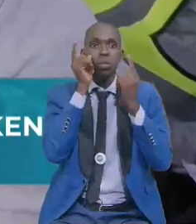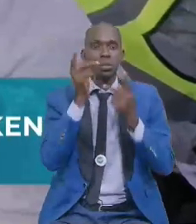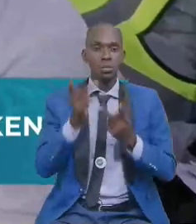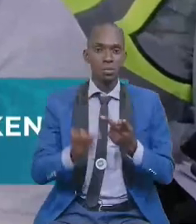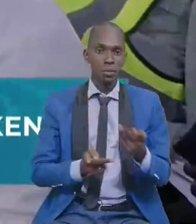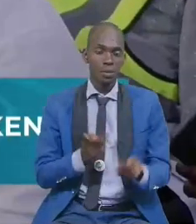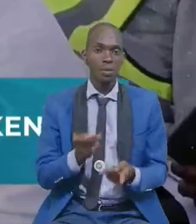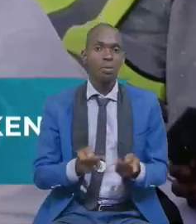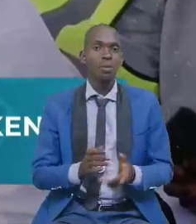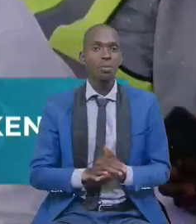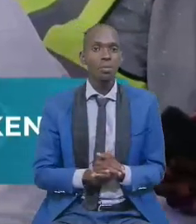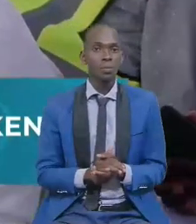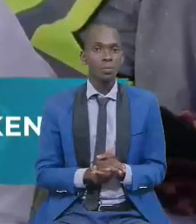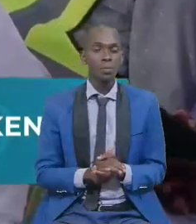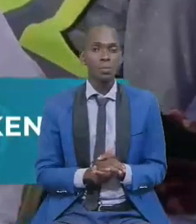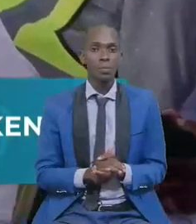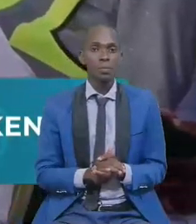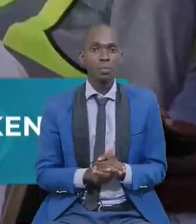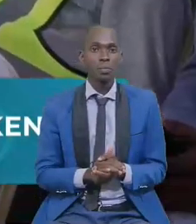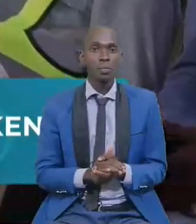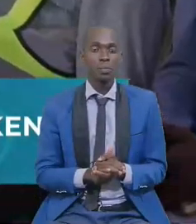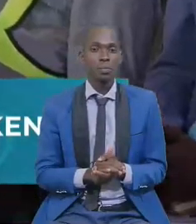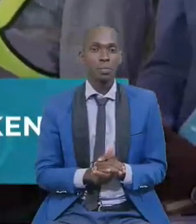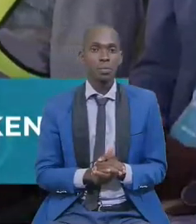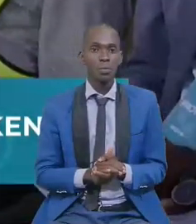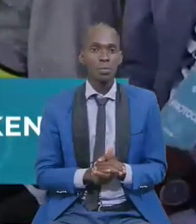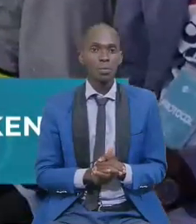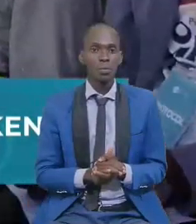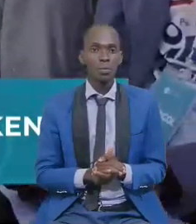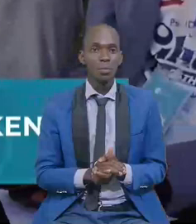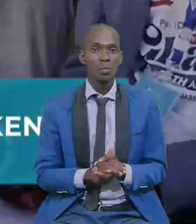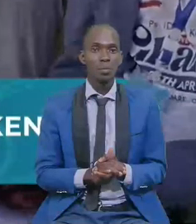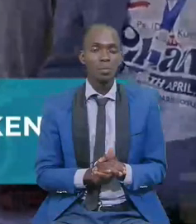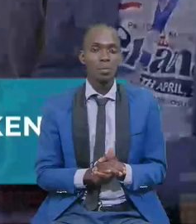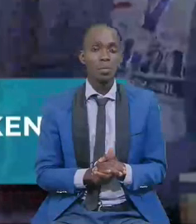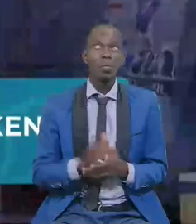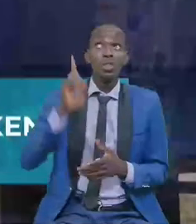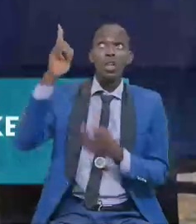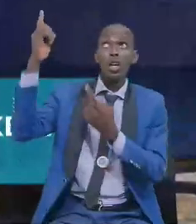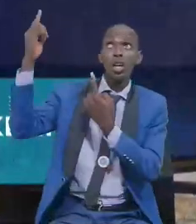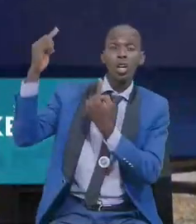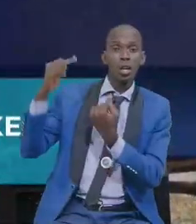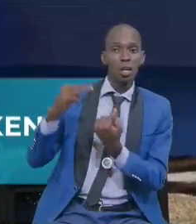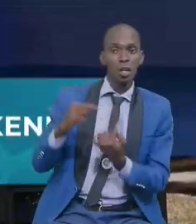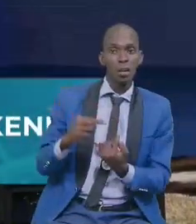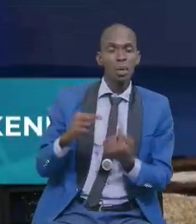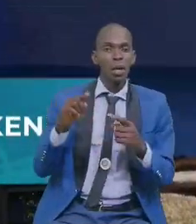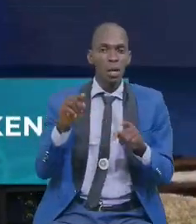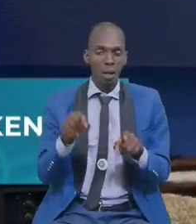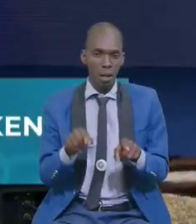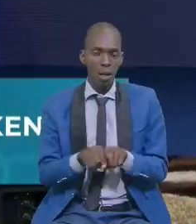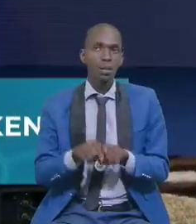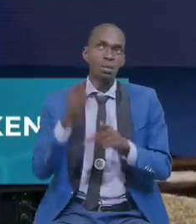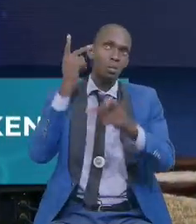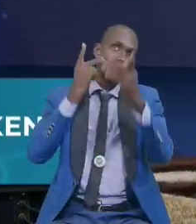Deuxième point, la réalisation présente de sa visitation de réveil. Il vient tel que prophétisé,